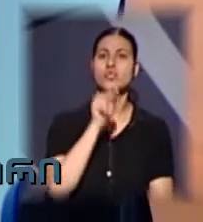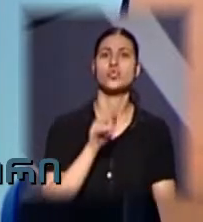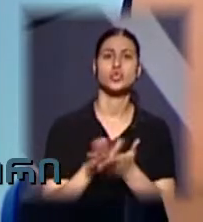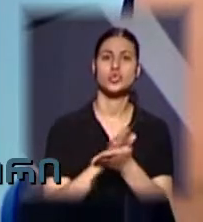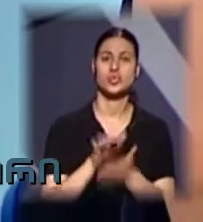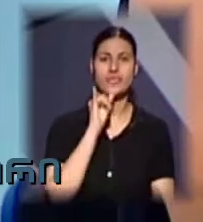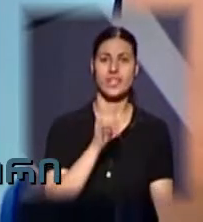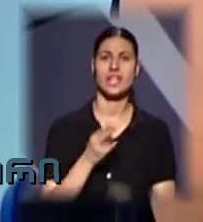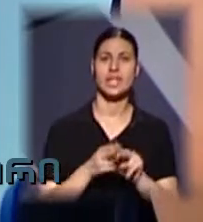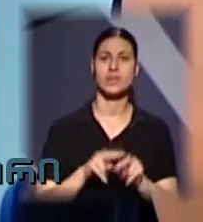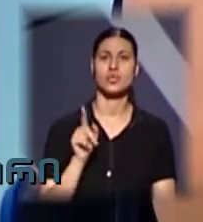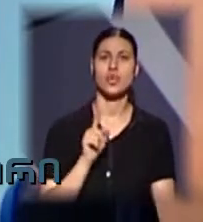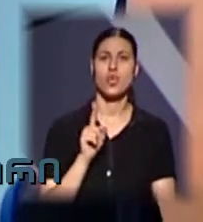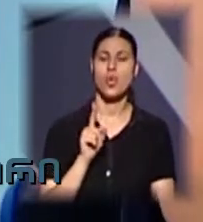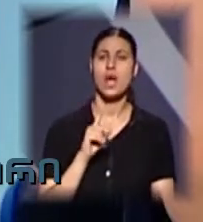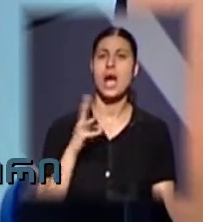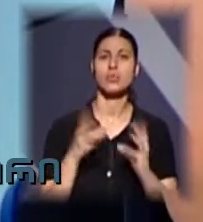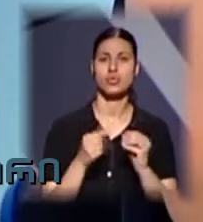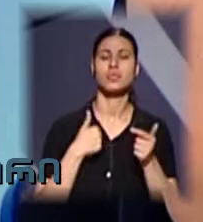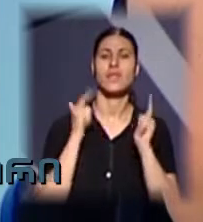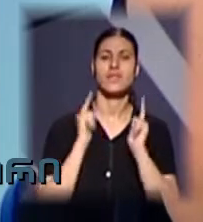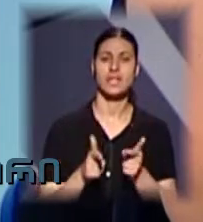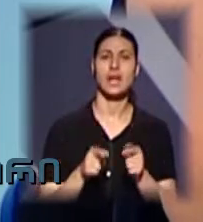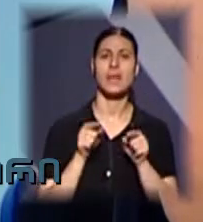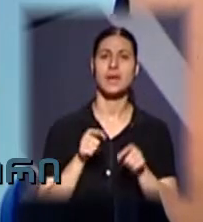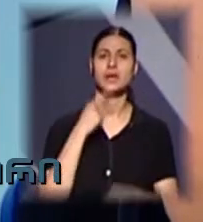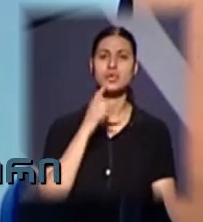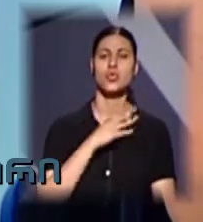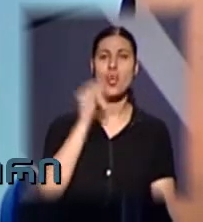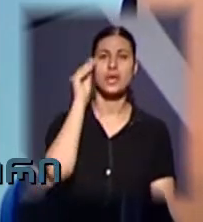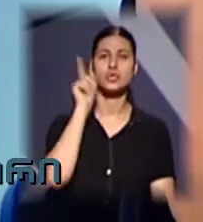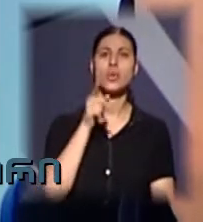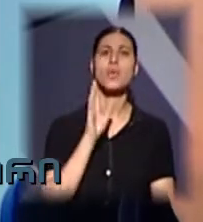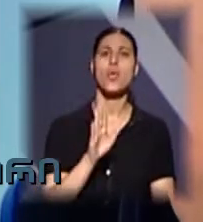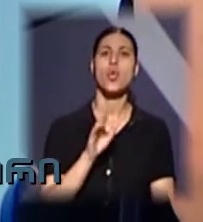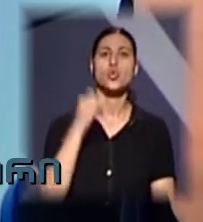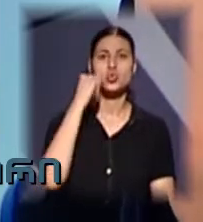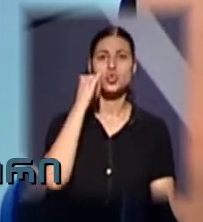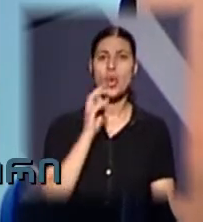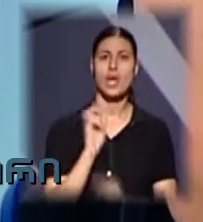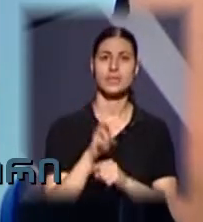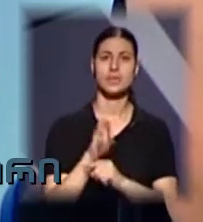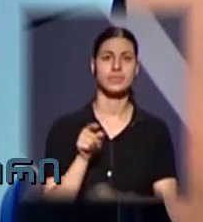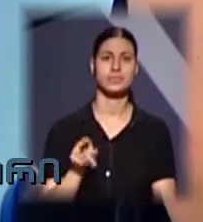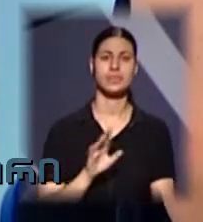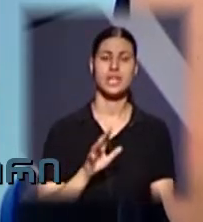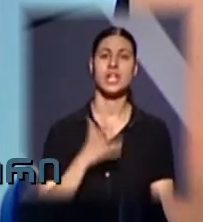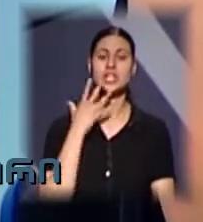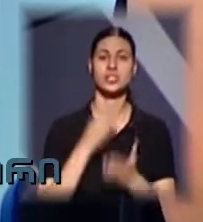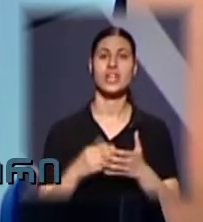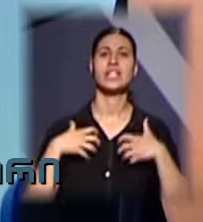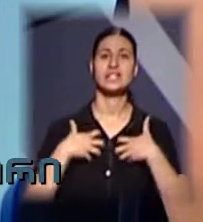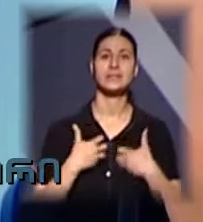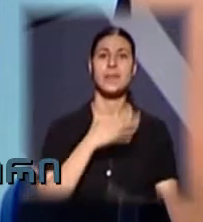ვერ მიიყვან იმიტომ რომ აბსოლუტურად ვეთანხმები აქ გამოთქულ აზრს რომ იქ მარტო ძროხები არ არის იქ ჩვენ და სამწუხაროდ